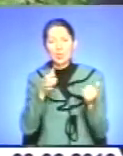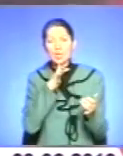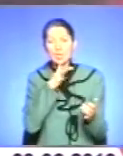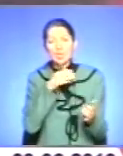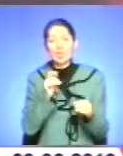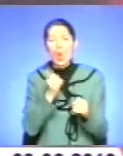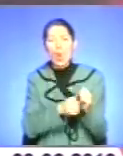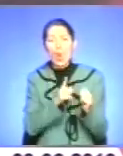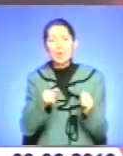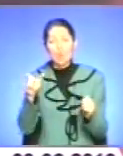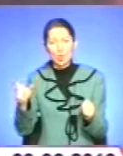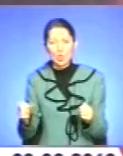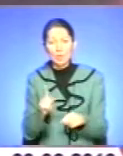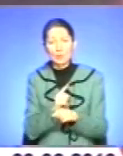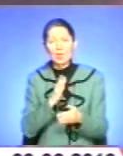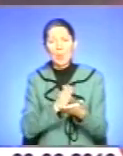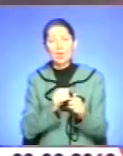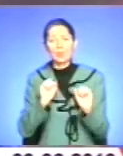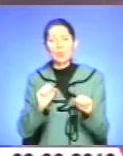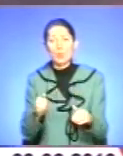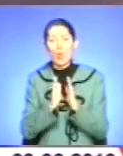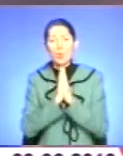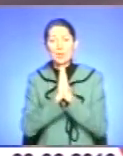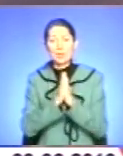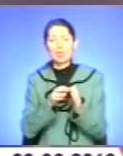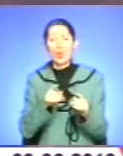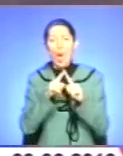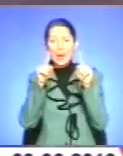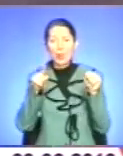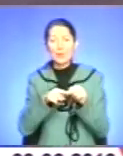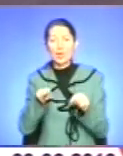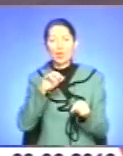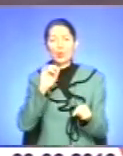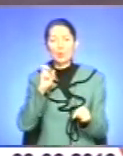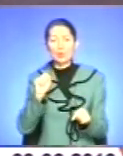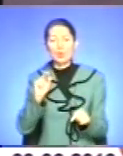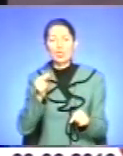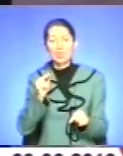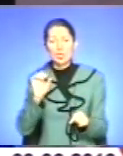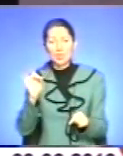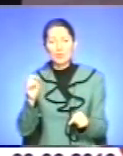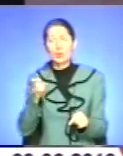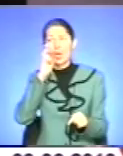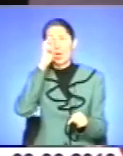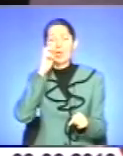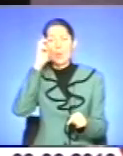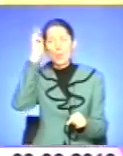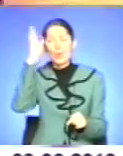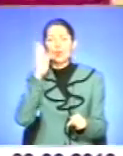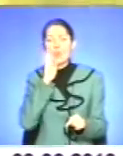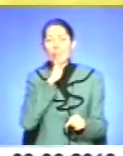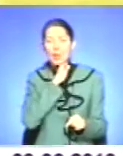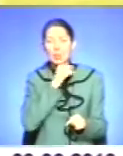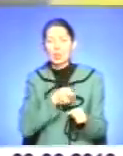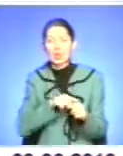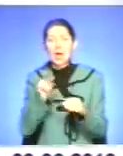людині. Тернополяни матимуть змогу помолитися до ікони Дубенської Чернігівської Божої Матері, яка зціляє від недуг.